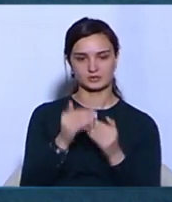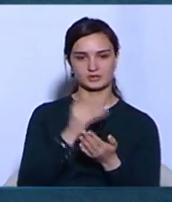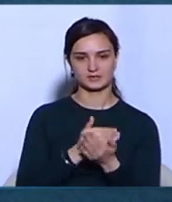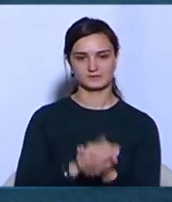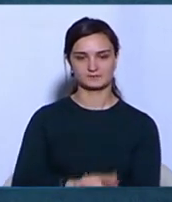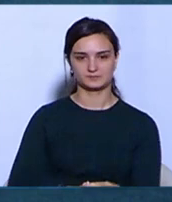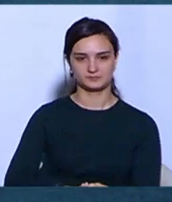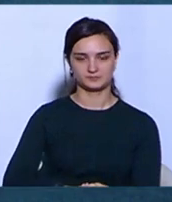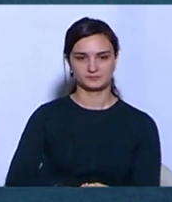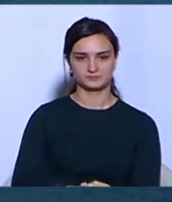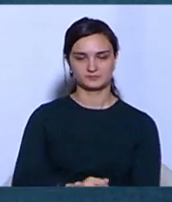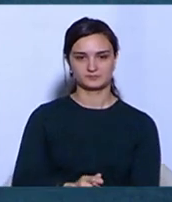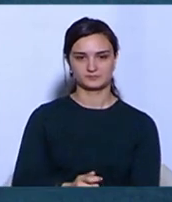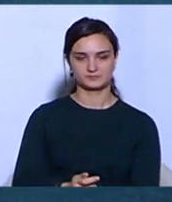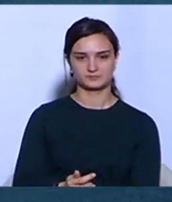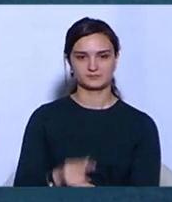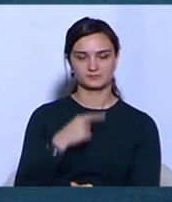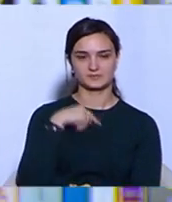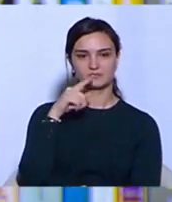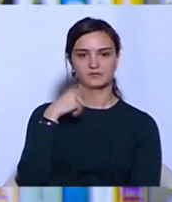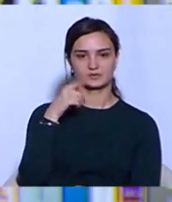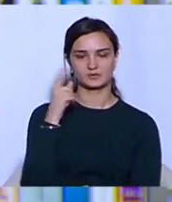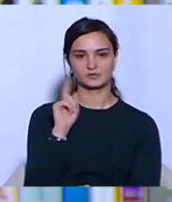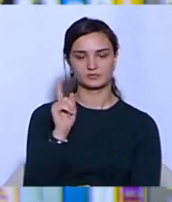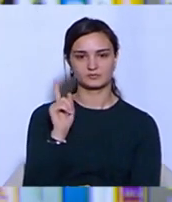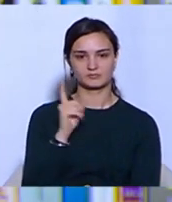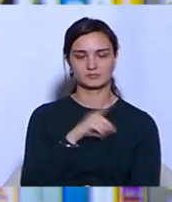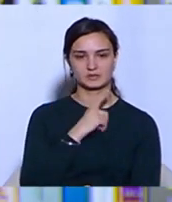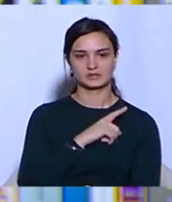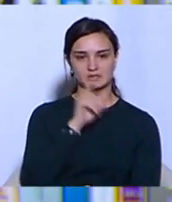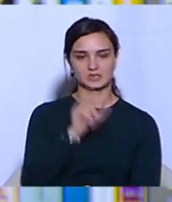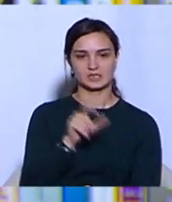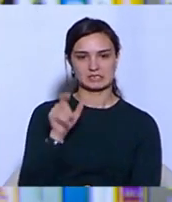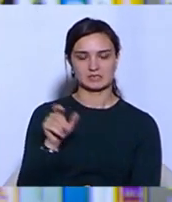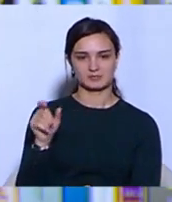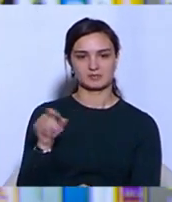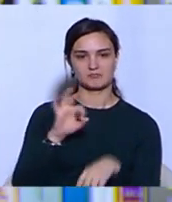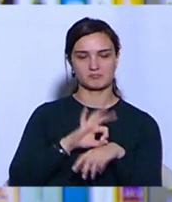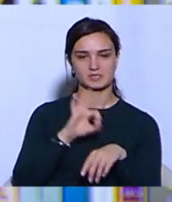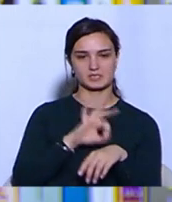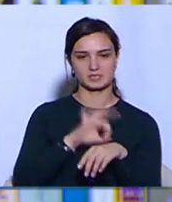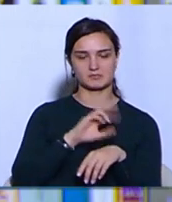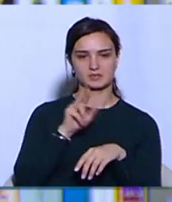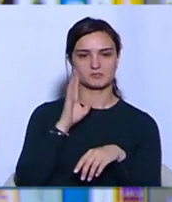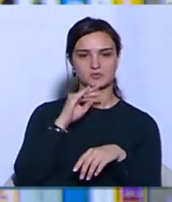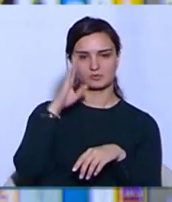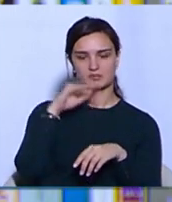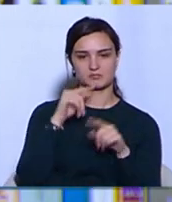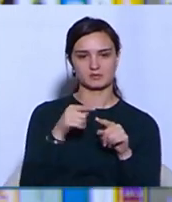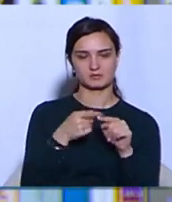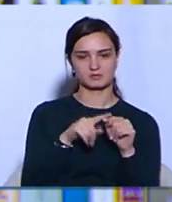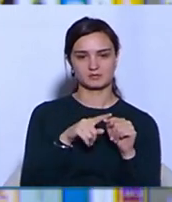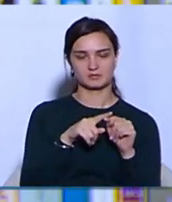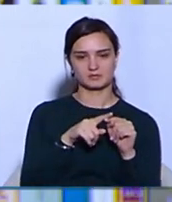შედეგად. მედია. მე ვიტყოდი, რომ სპეციალისტებმა, პაციენტმა და მშობელმა